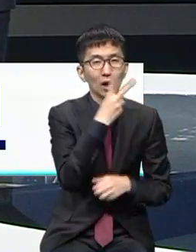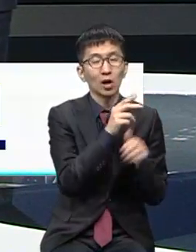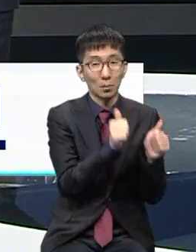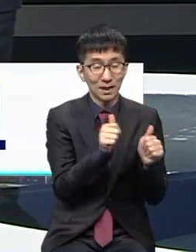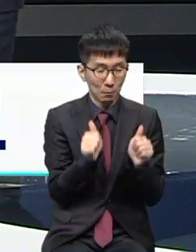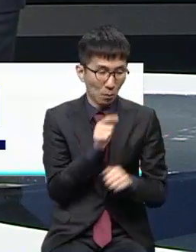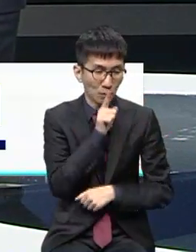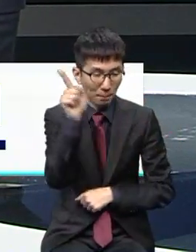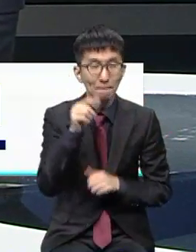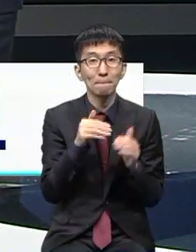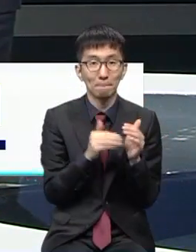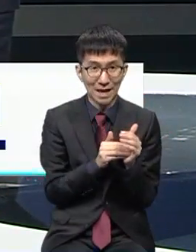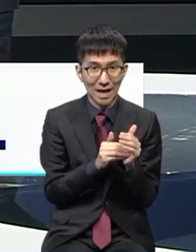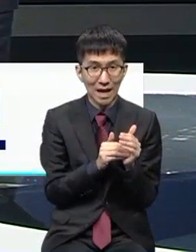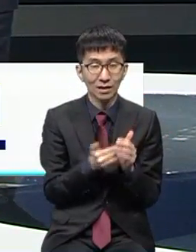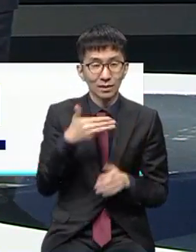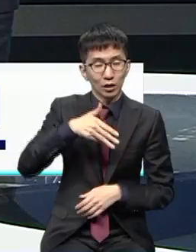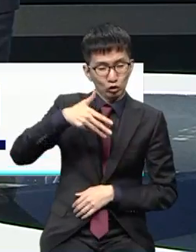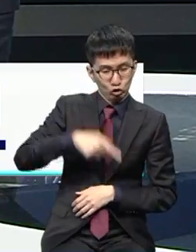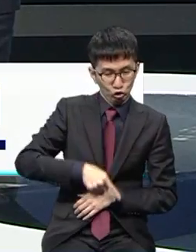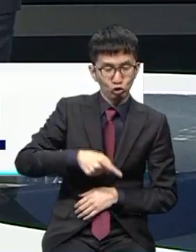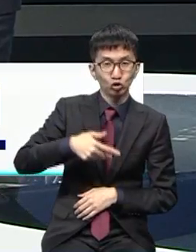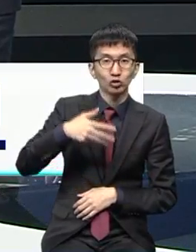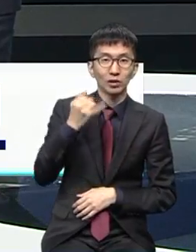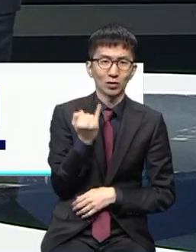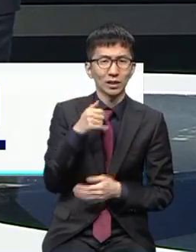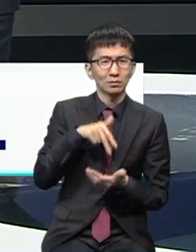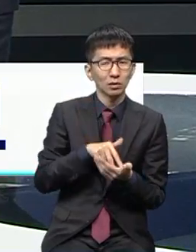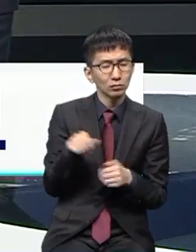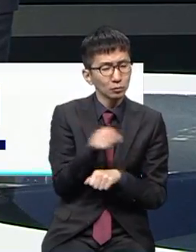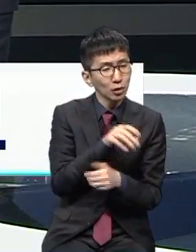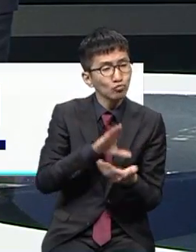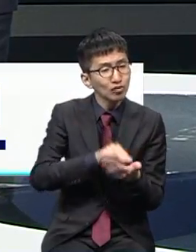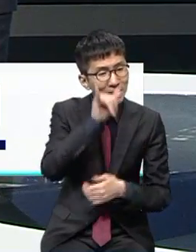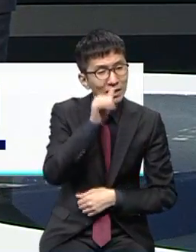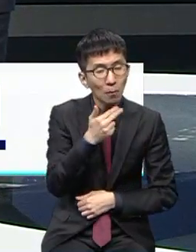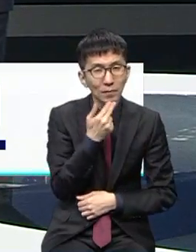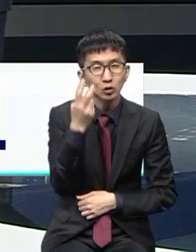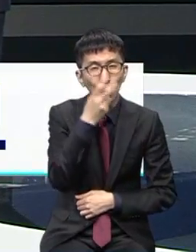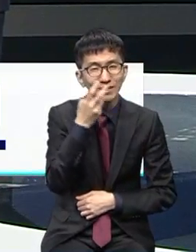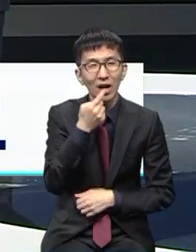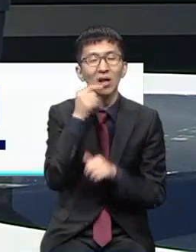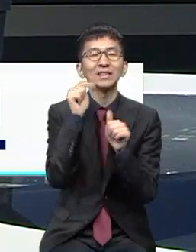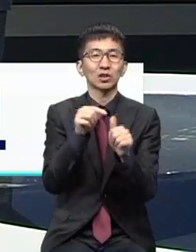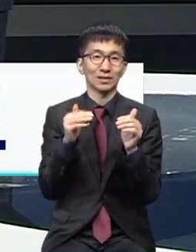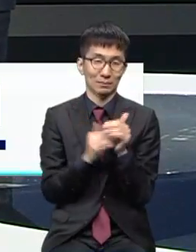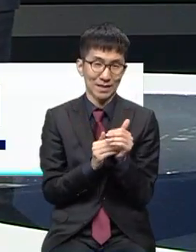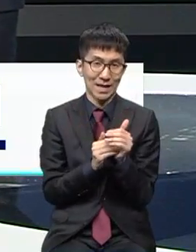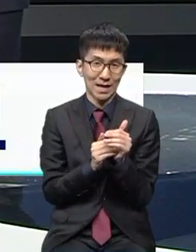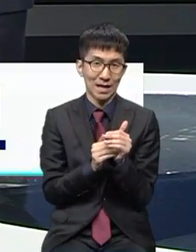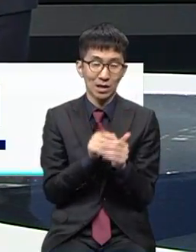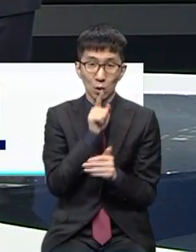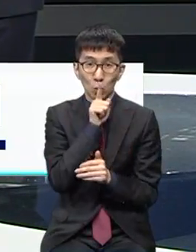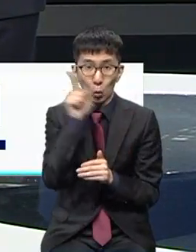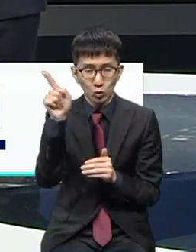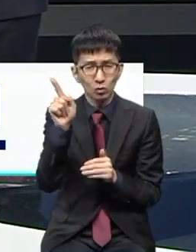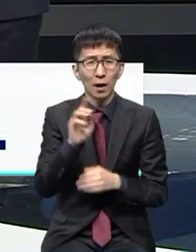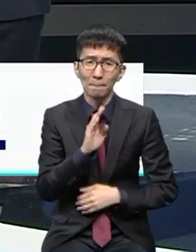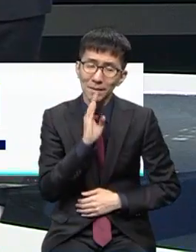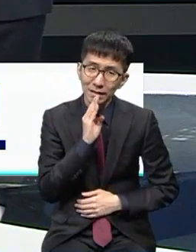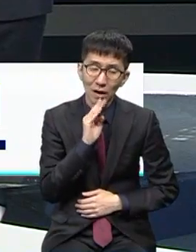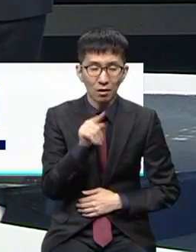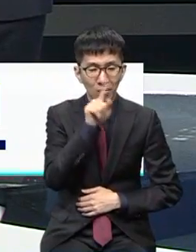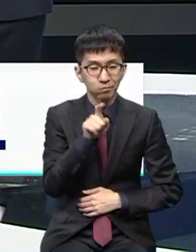넘겨졌는데 추미애 법무장관이 그 과정에 문제가 없었는지 조사하라고 지시했습니다. 기소 과정이